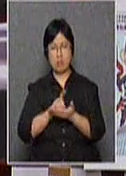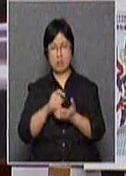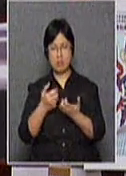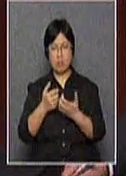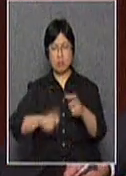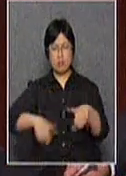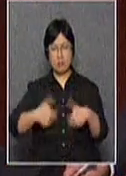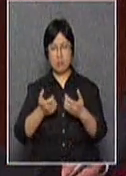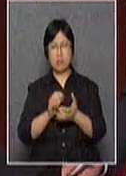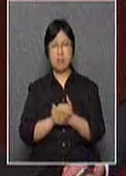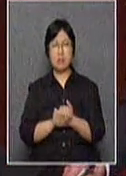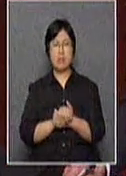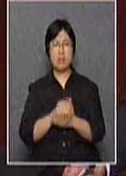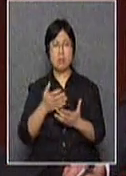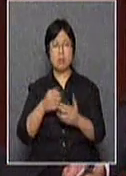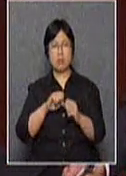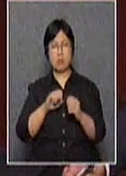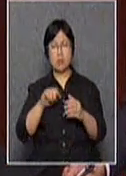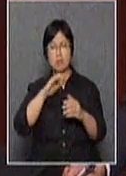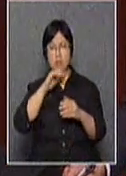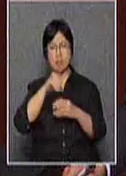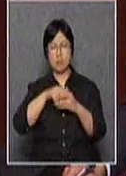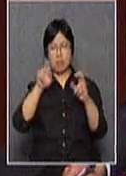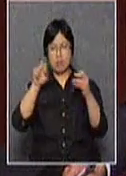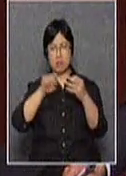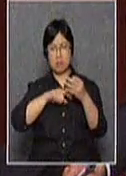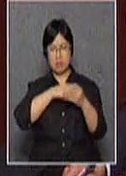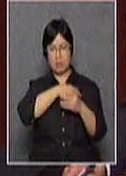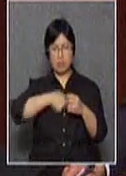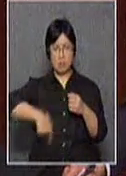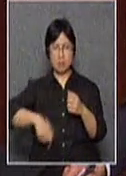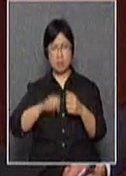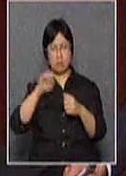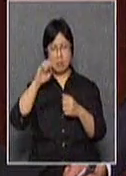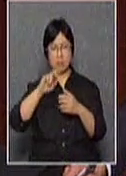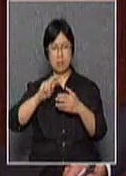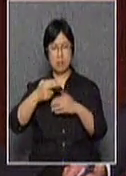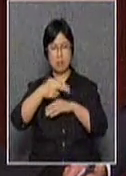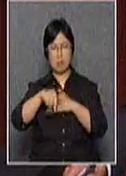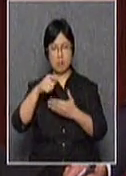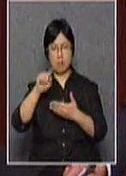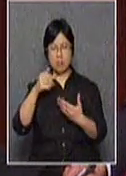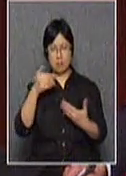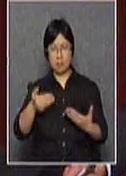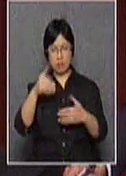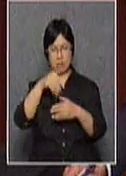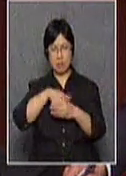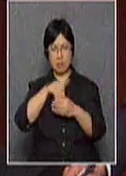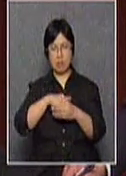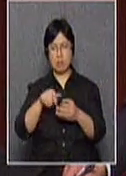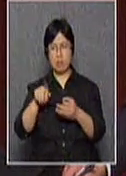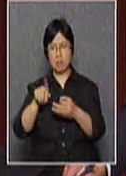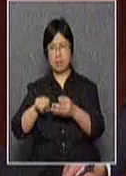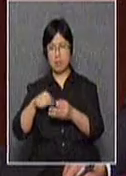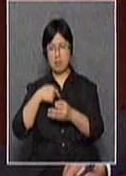支。 現在各位提出的待決議題，陳志全議員動議的修正案予以通過，現在付諸表決。陳志全議員